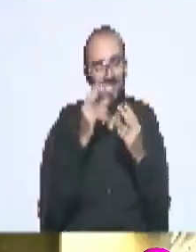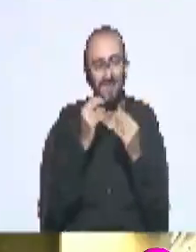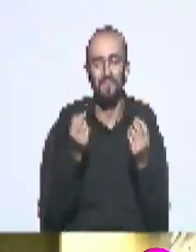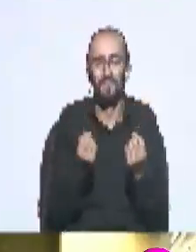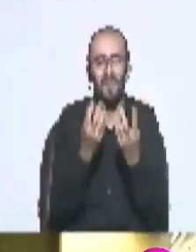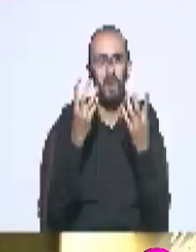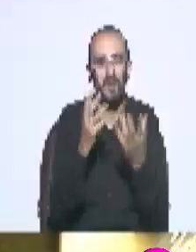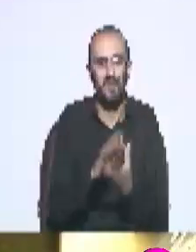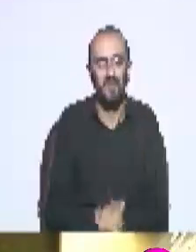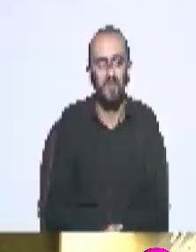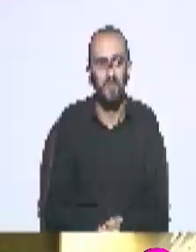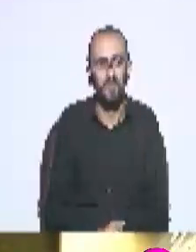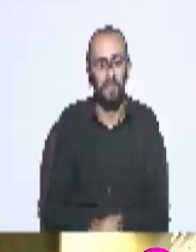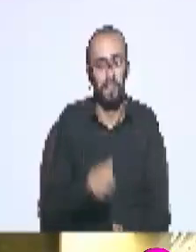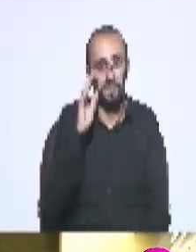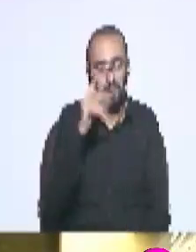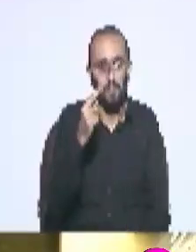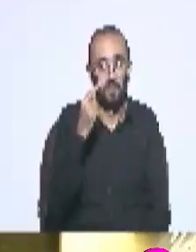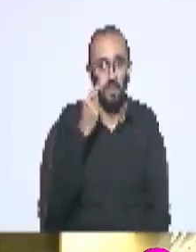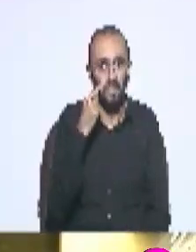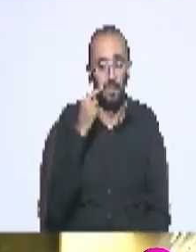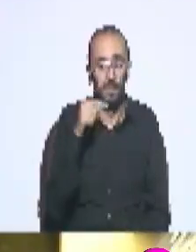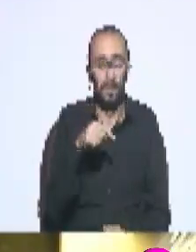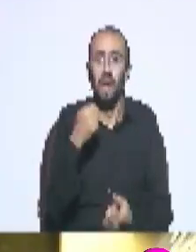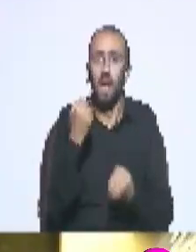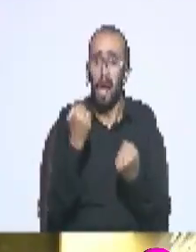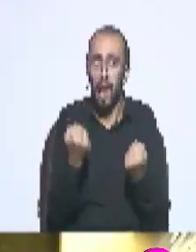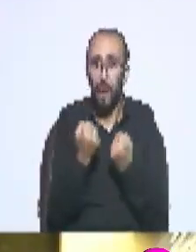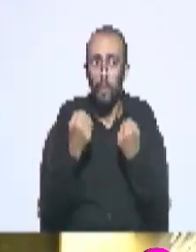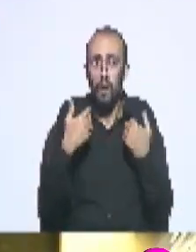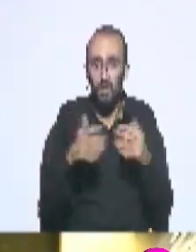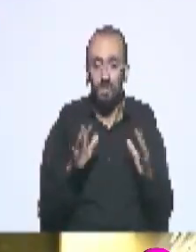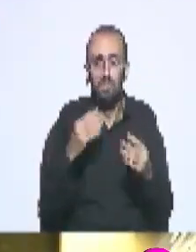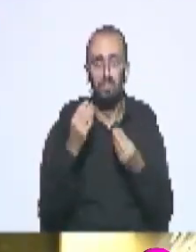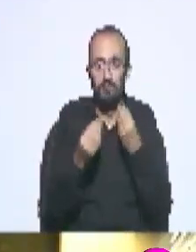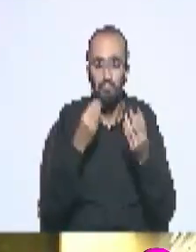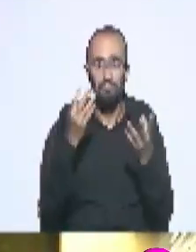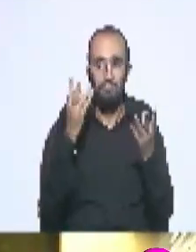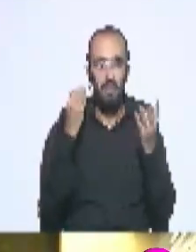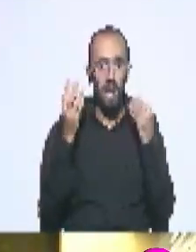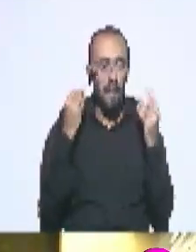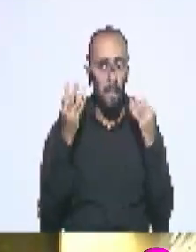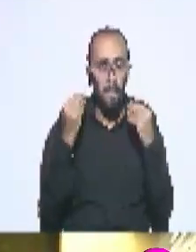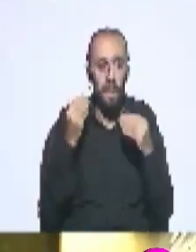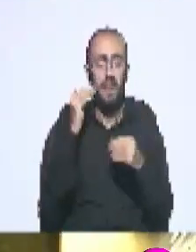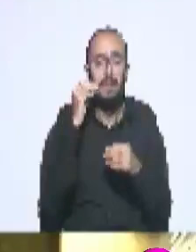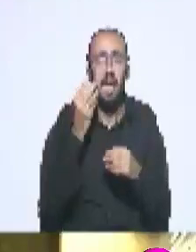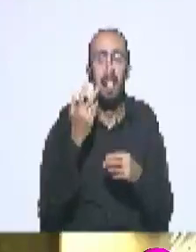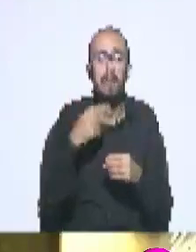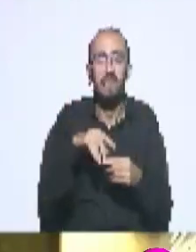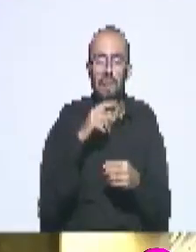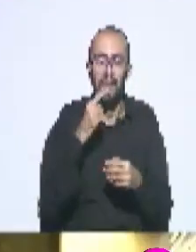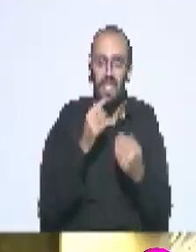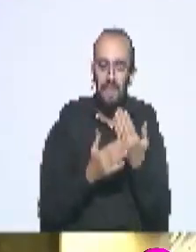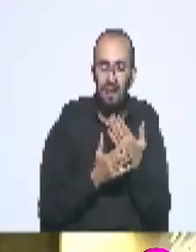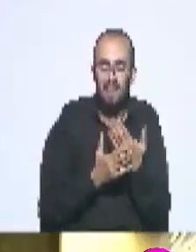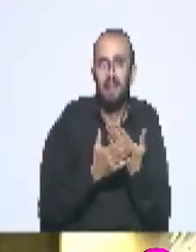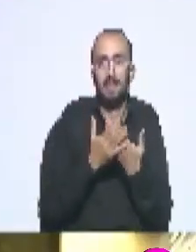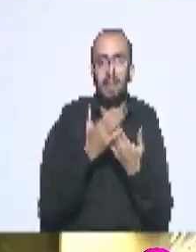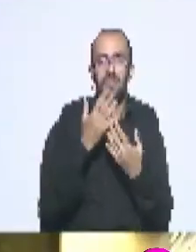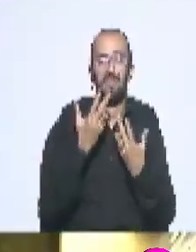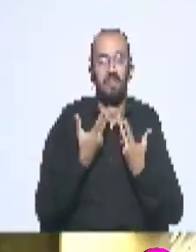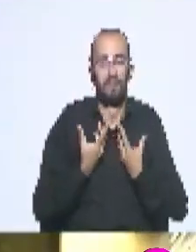نورتنا يا دكتور مشاهدينا احنا النهارده حاولنا ان احنا نكون مع حضراتكم ازاي نبتدي سنه جديده